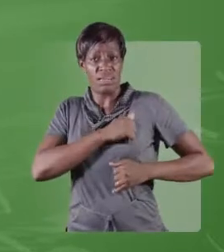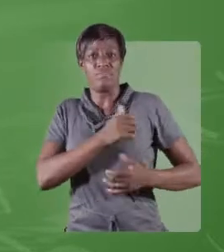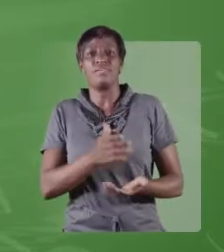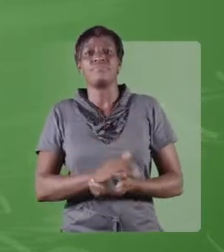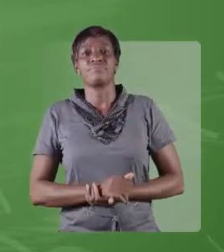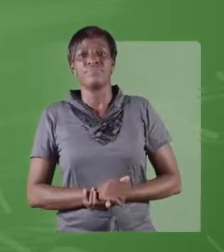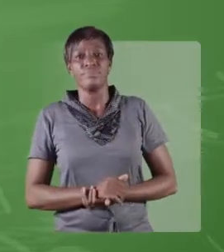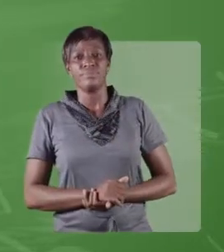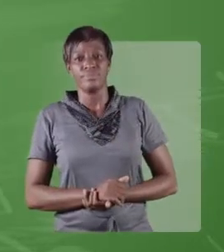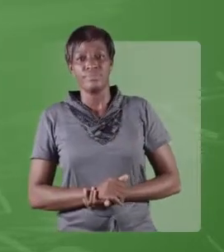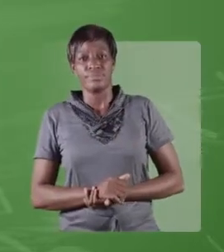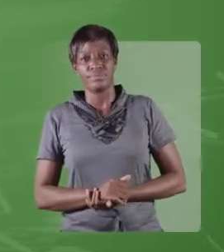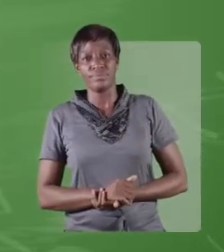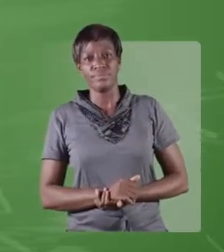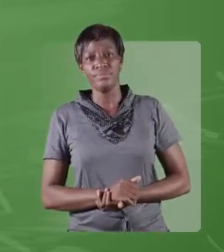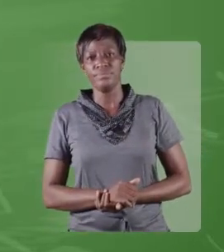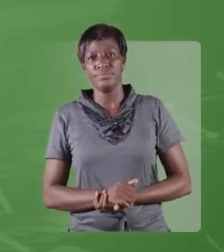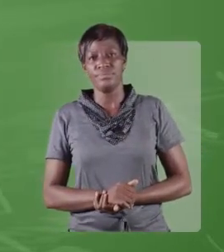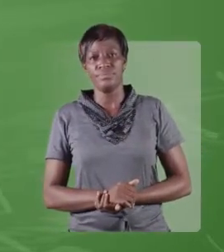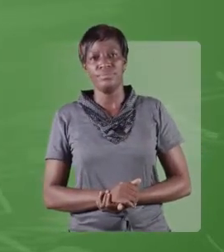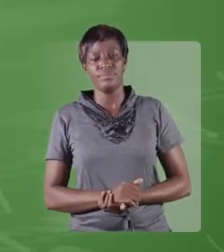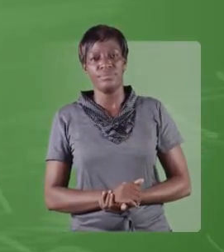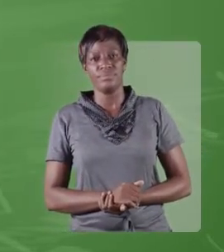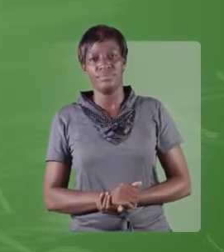sont des résolutions.